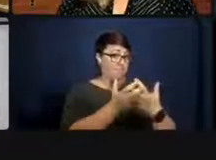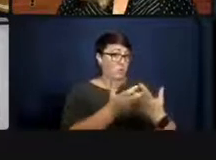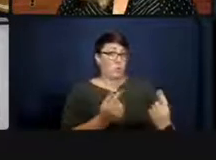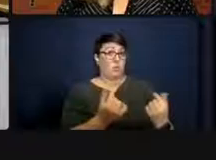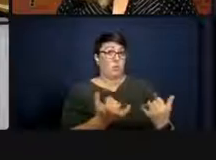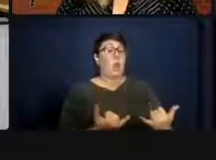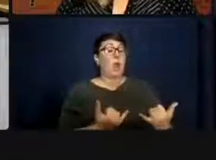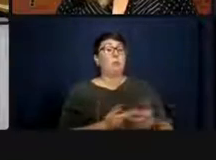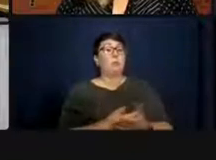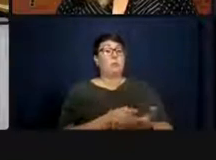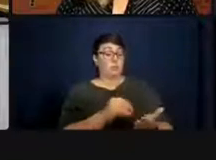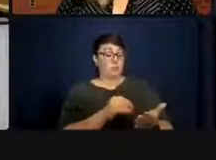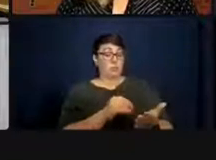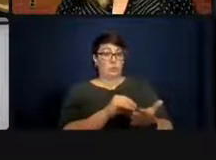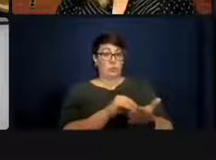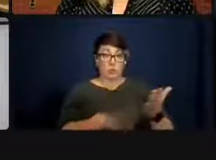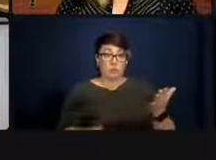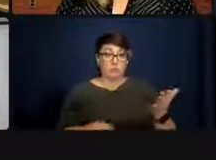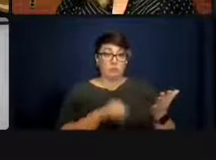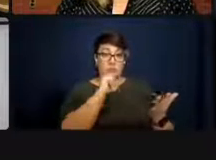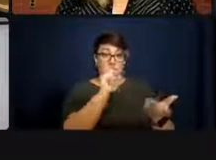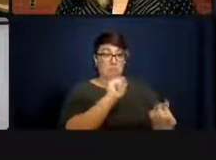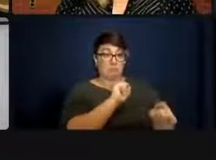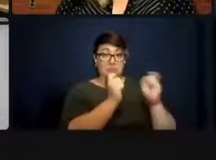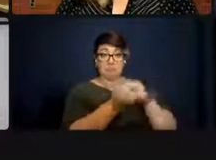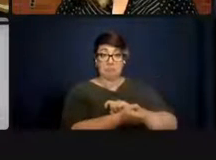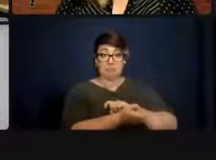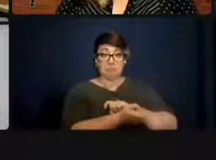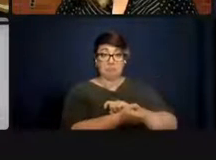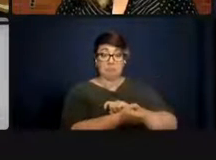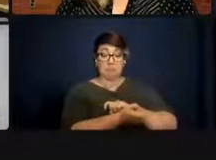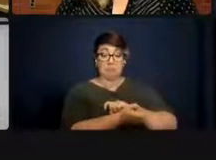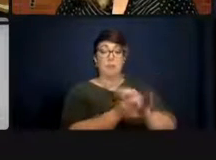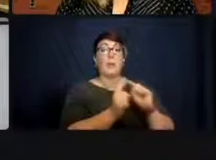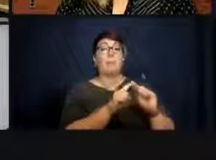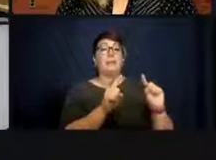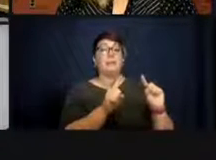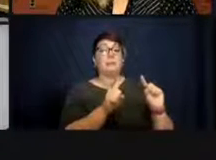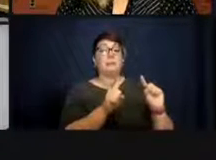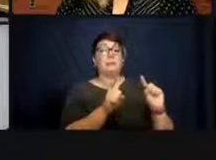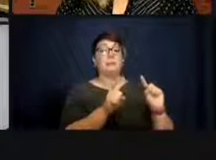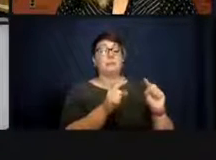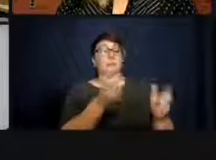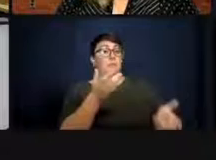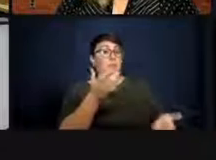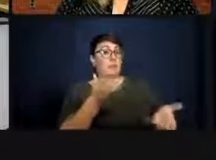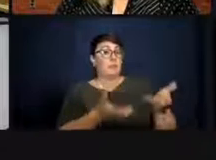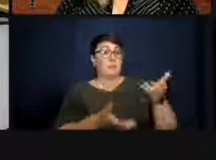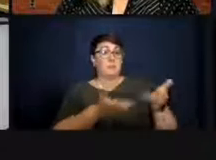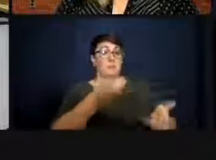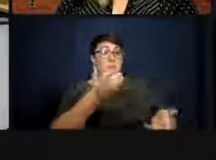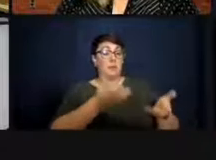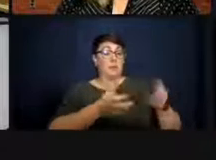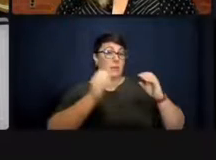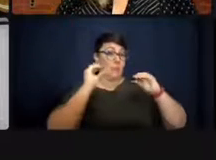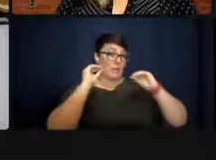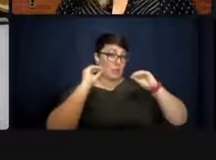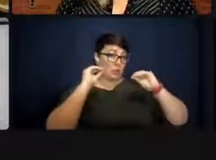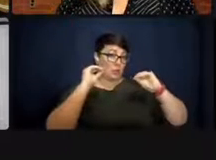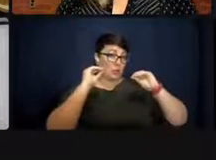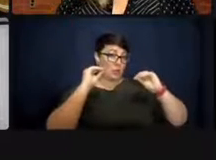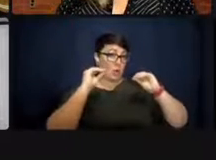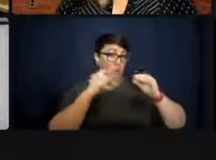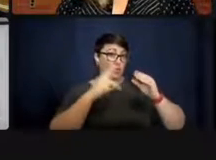الذين هم في المدرسة لن يروا الاختلاف في الأمور التي يقومون بها، ولكن ربما يكون لديهم